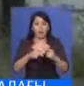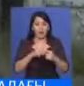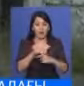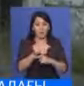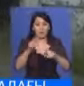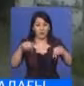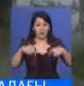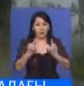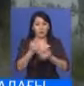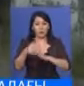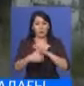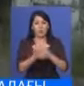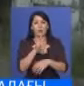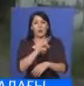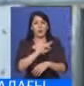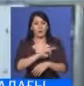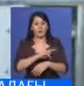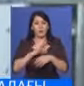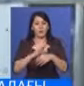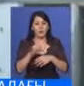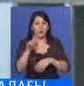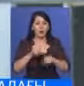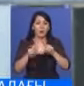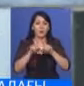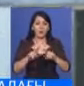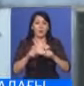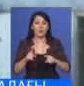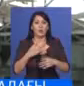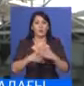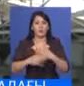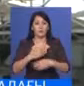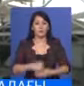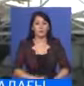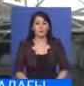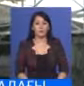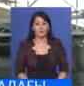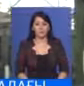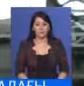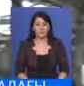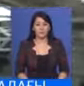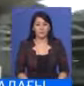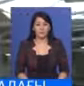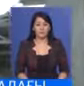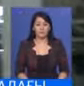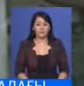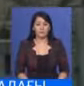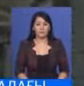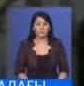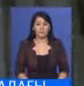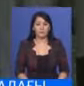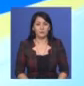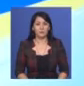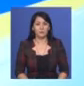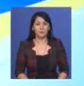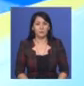ғимараттары жаңартылып, қайта іске қосылып жатқаны әсіресе қуантады, дейді сенатор. Аманжол Нұртазин, Екатерина Белоусова, Райымбек Бигужаев, жаңалықтар